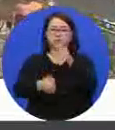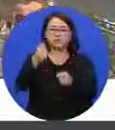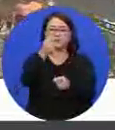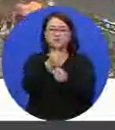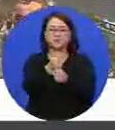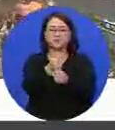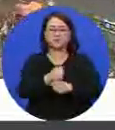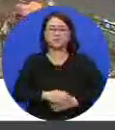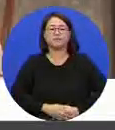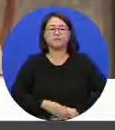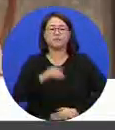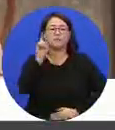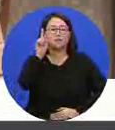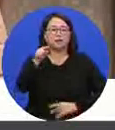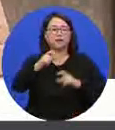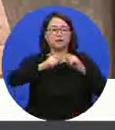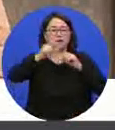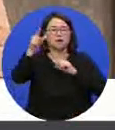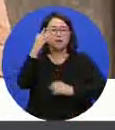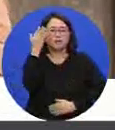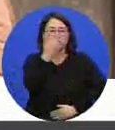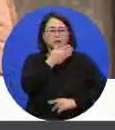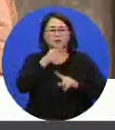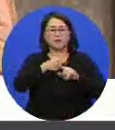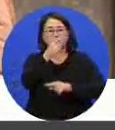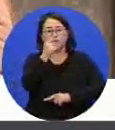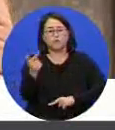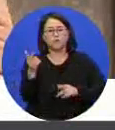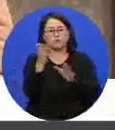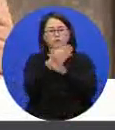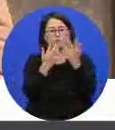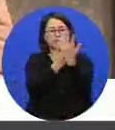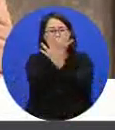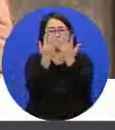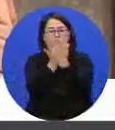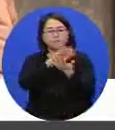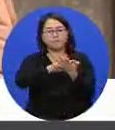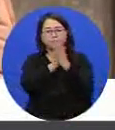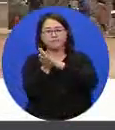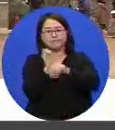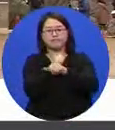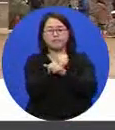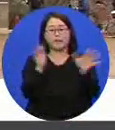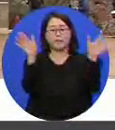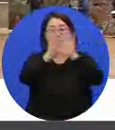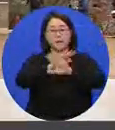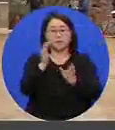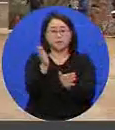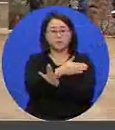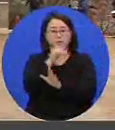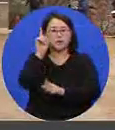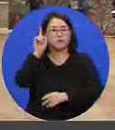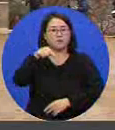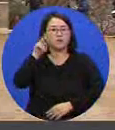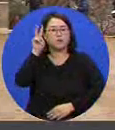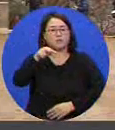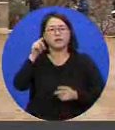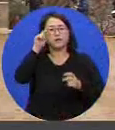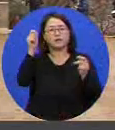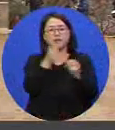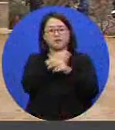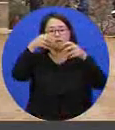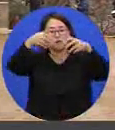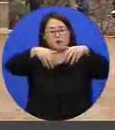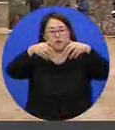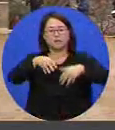회복하겠습니다. 내일은 대체로 맑다가 오후부터 차차 흐려지겠고 밤부터 모레 새벽 사이 약하게 빗방울이 떨어지는